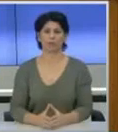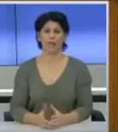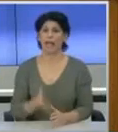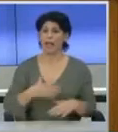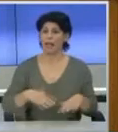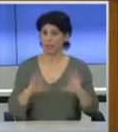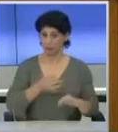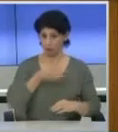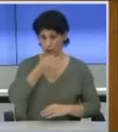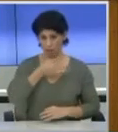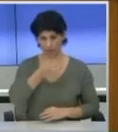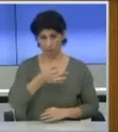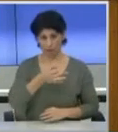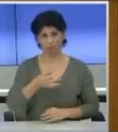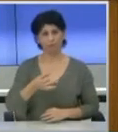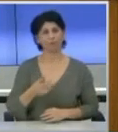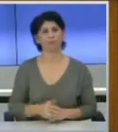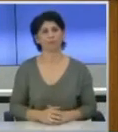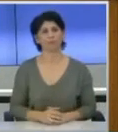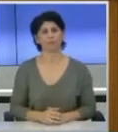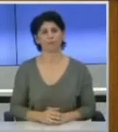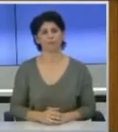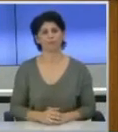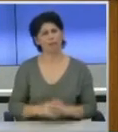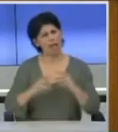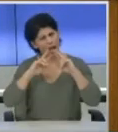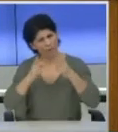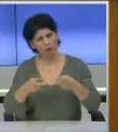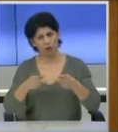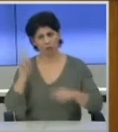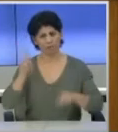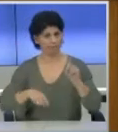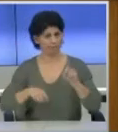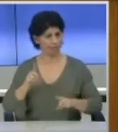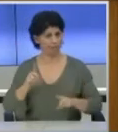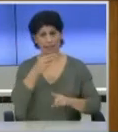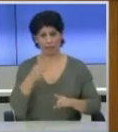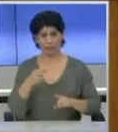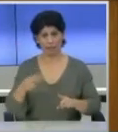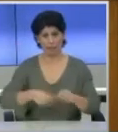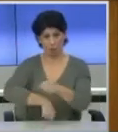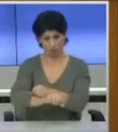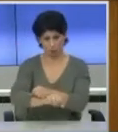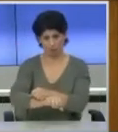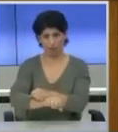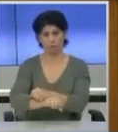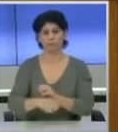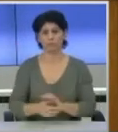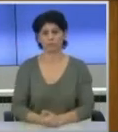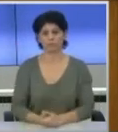Θα ξεκινήσω την τοποθέτησή μου δίνοντας κάποιες απαντήσεις για τα ζητήματα του ποδοσφαίρου στα